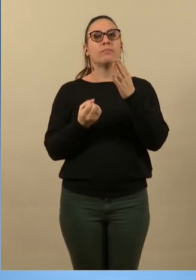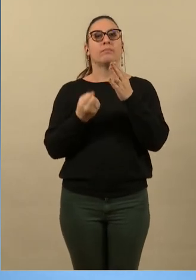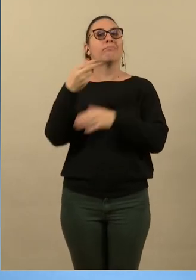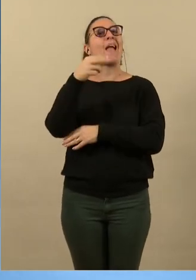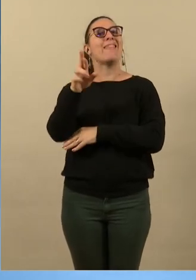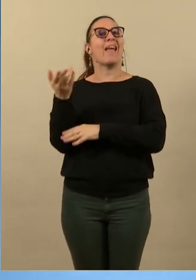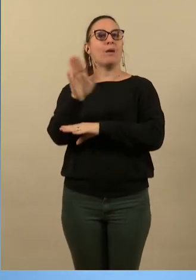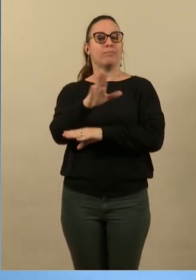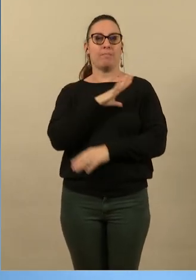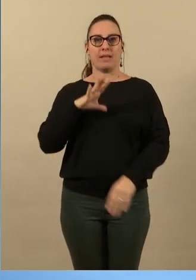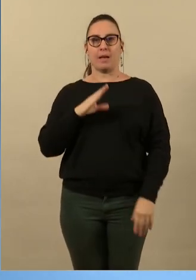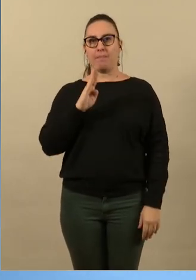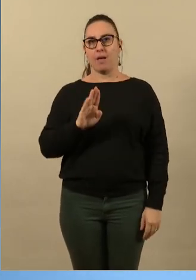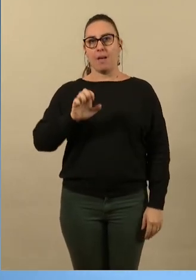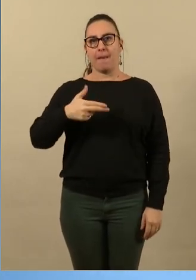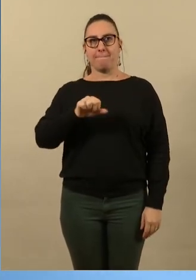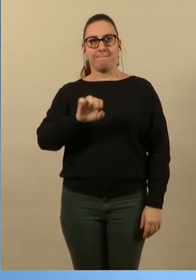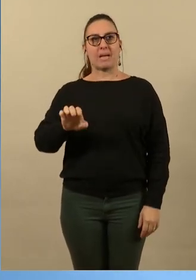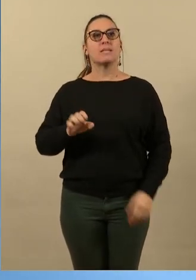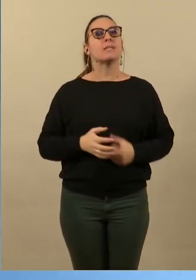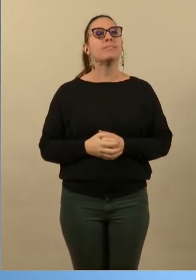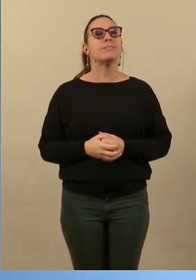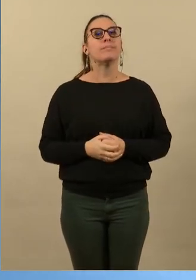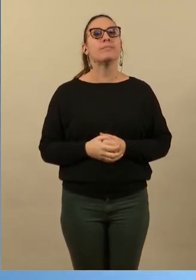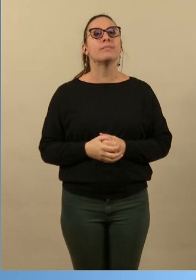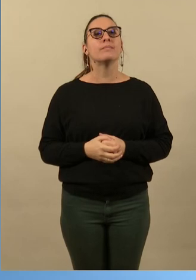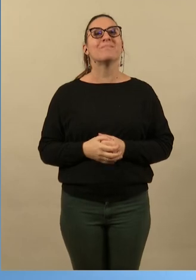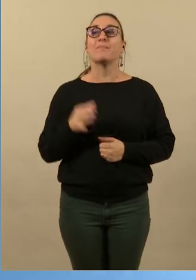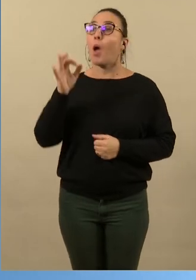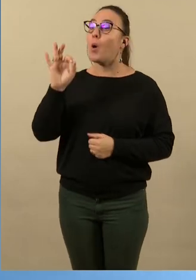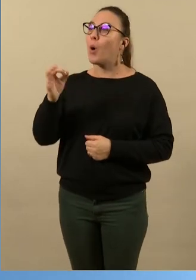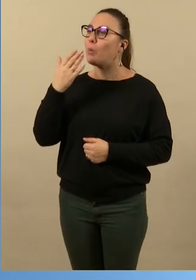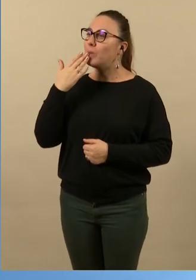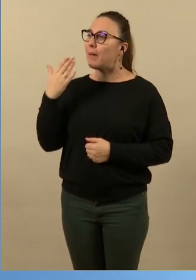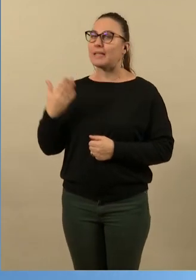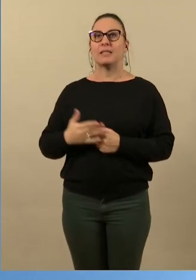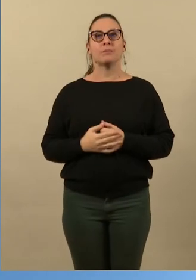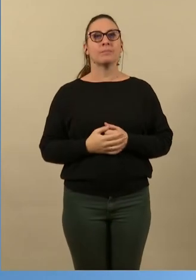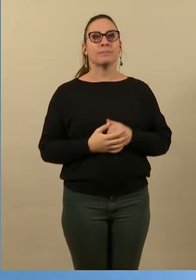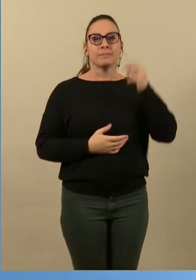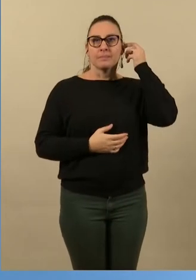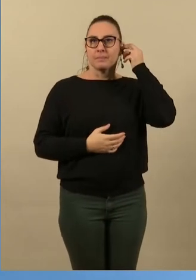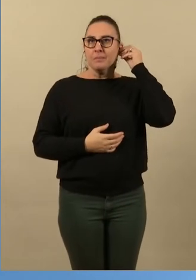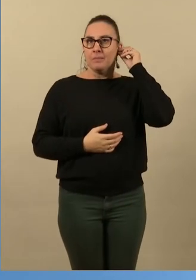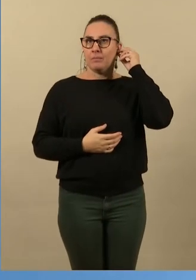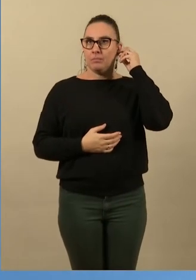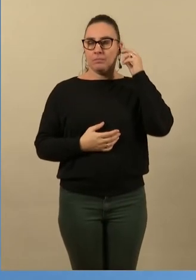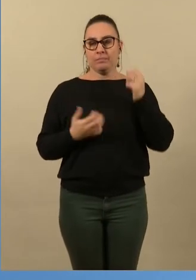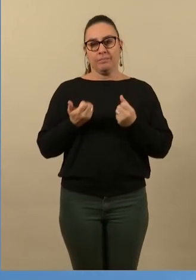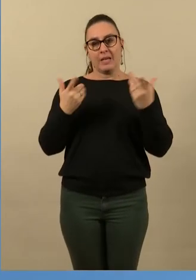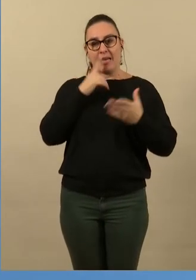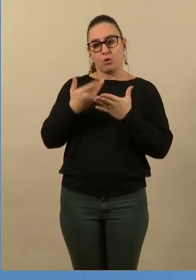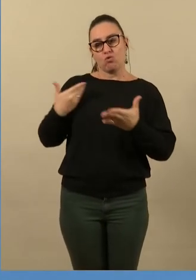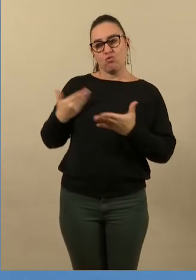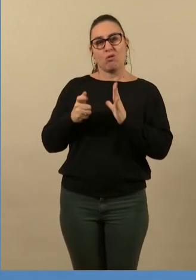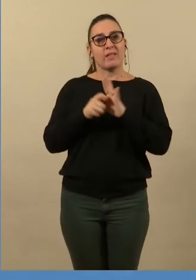c'est Madame bin je CIS qui le présente oui merci il y a quelques jours le